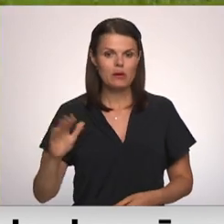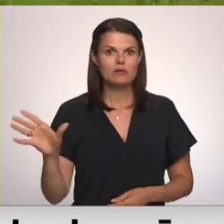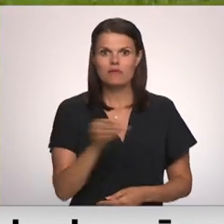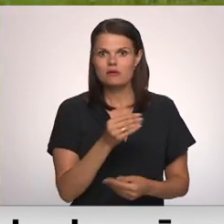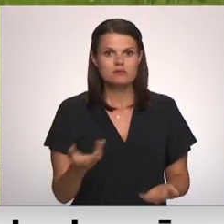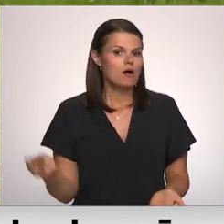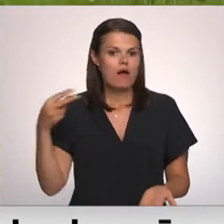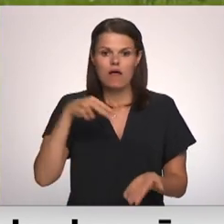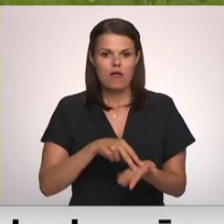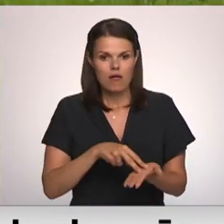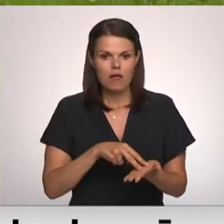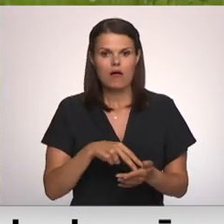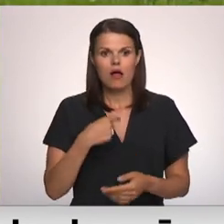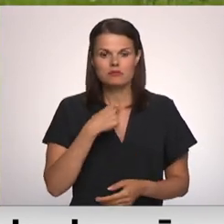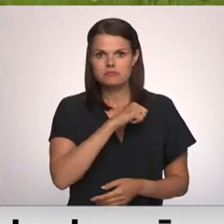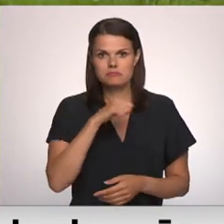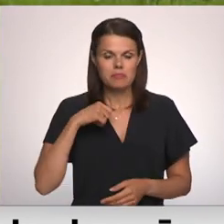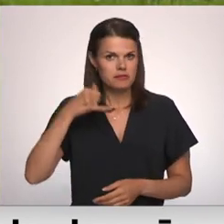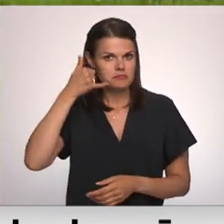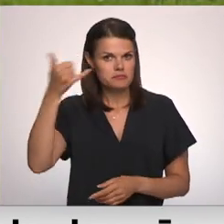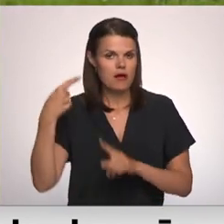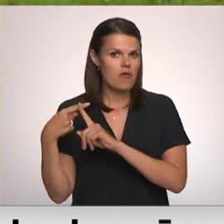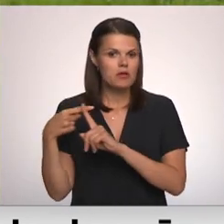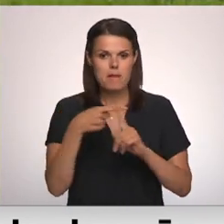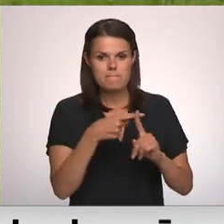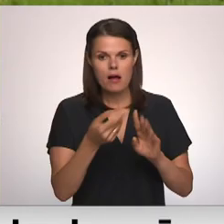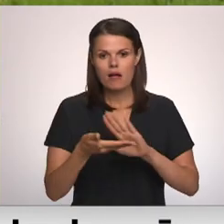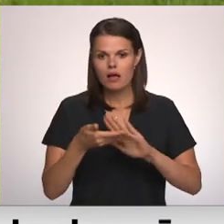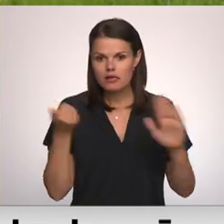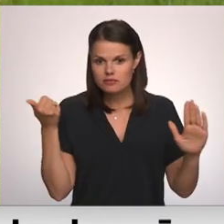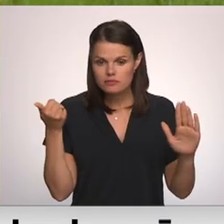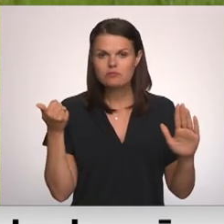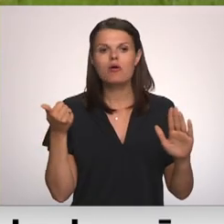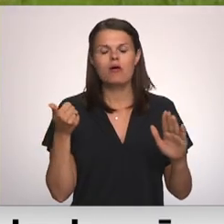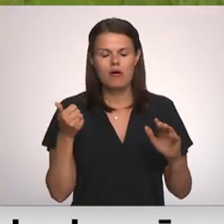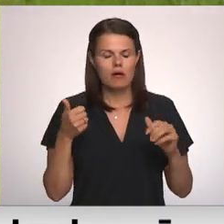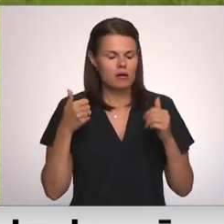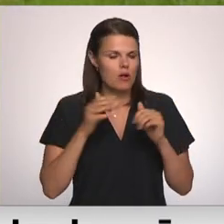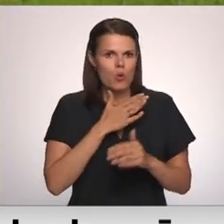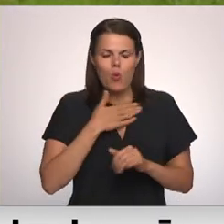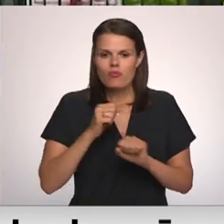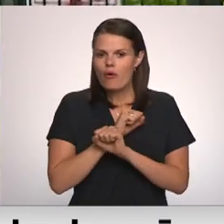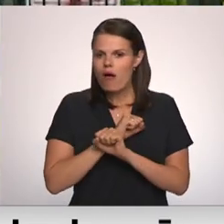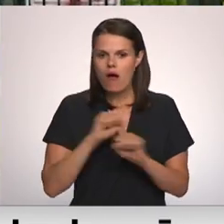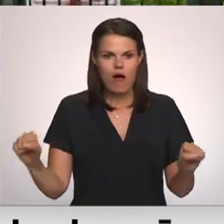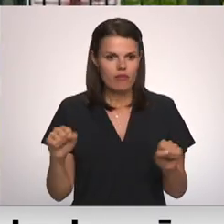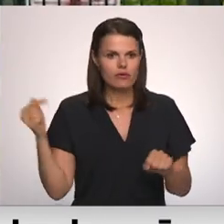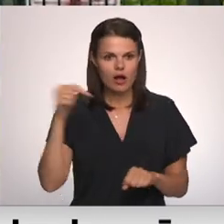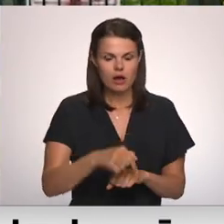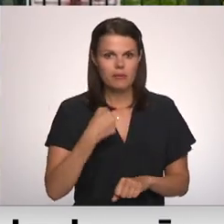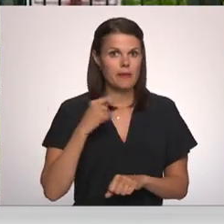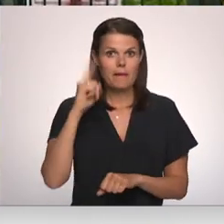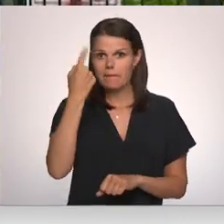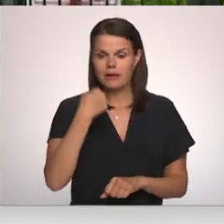cēlās kājās. Personīgi es saucu ātro palīdzību, kas, paldies Dievam, atbrauca ļoti operatīvi. Biju viens no pirmajiem,